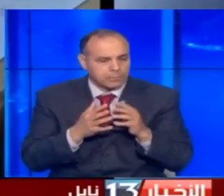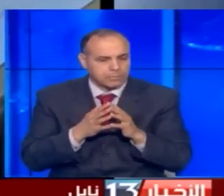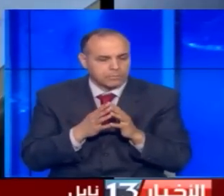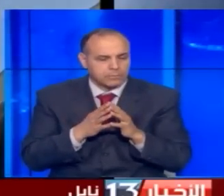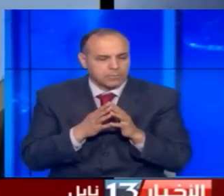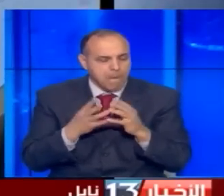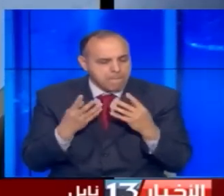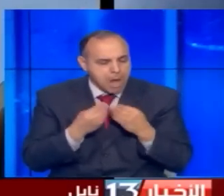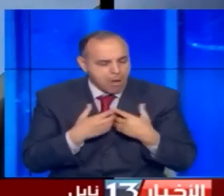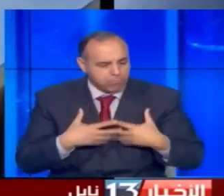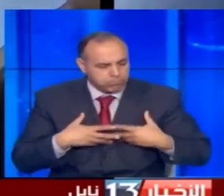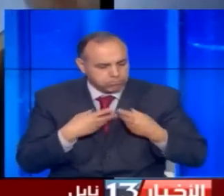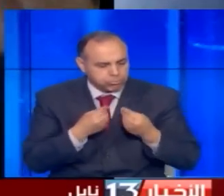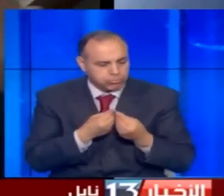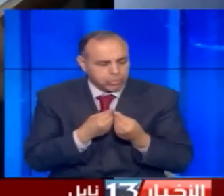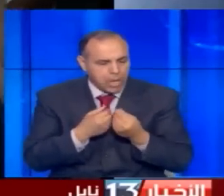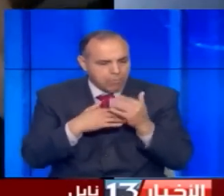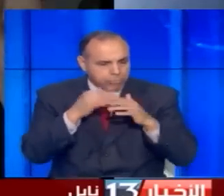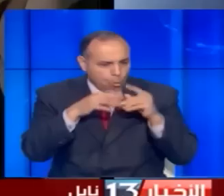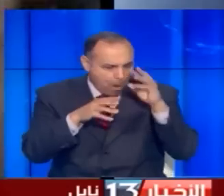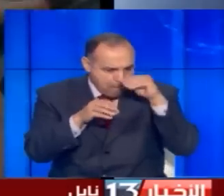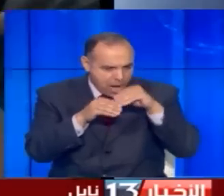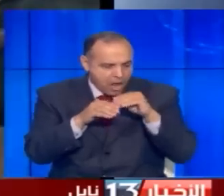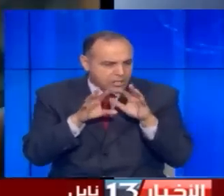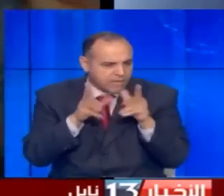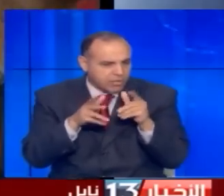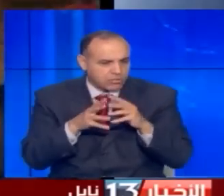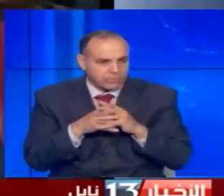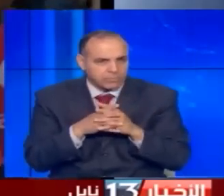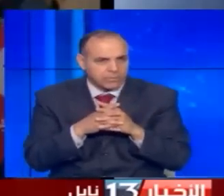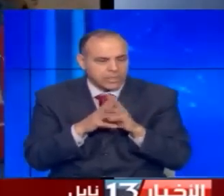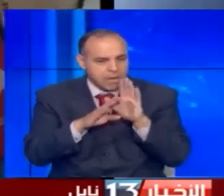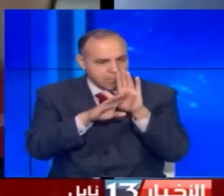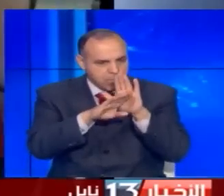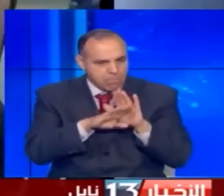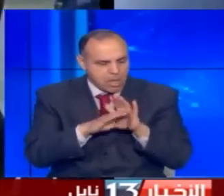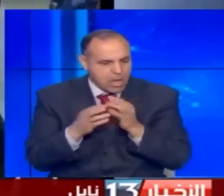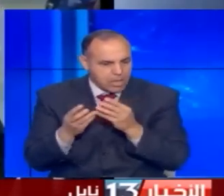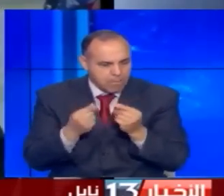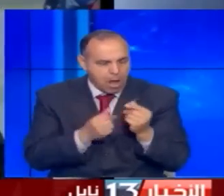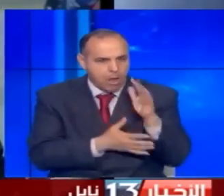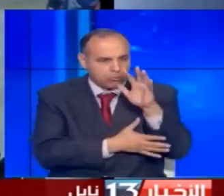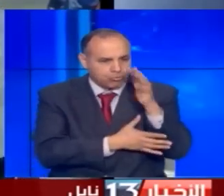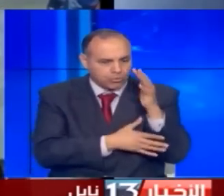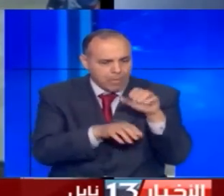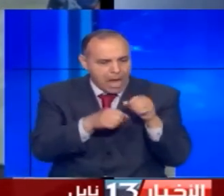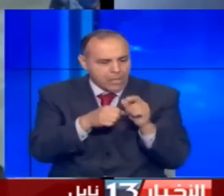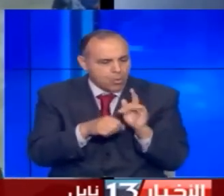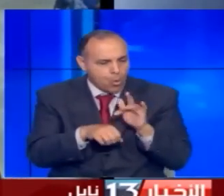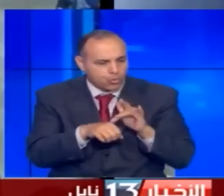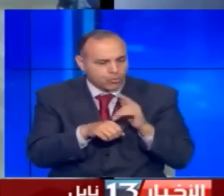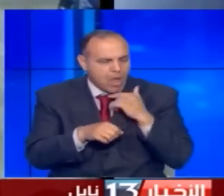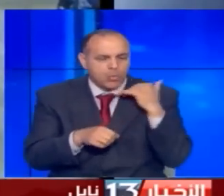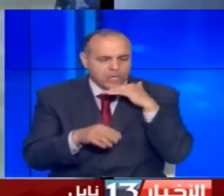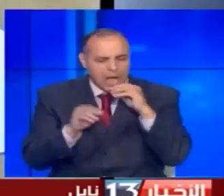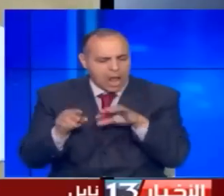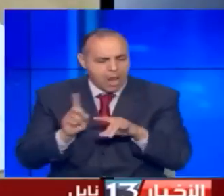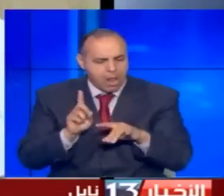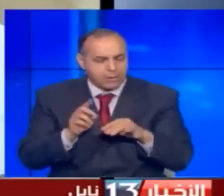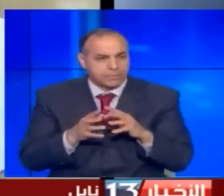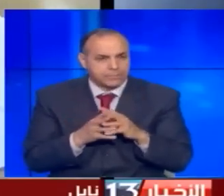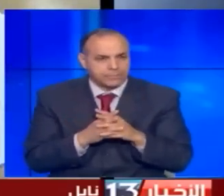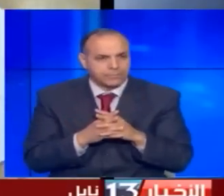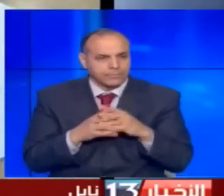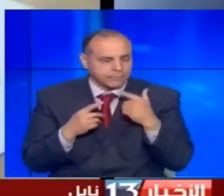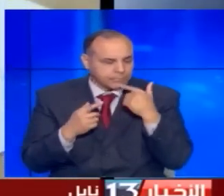ويتجسموا معها انجزين معها وكيفاش يحافظوا على البيئة وعلى الأشجار وما يكسروش وما يتعيشوش له صح.